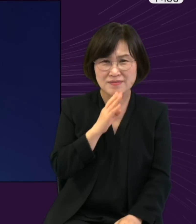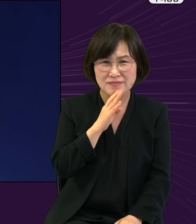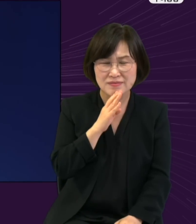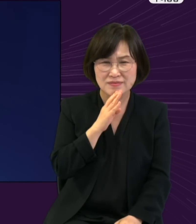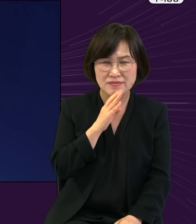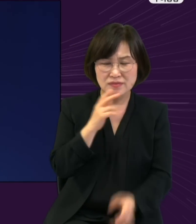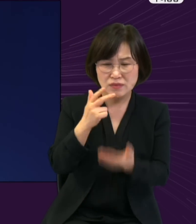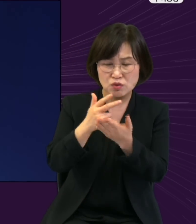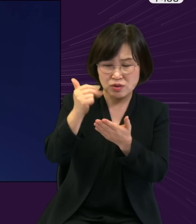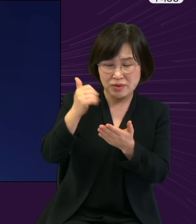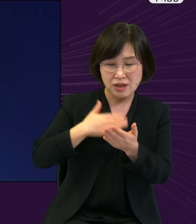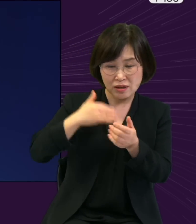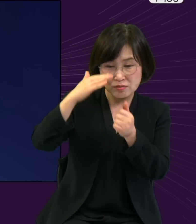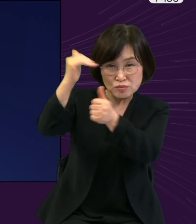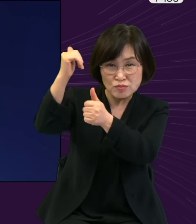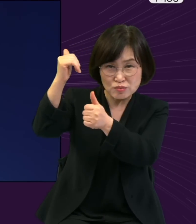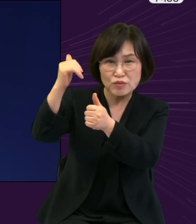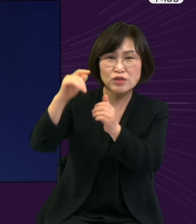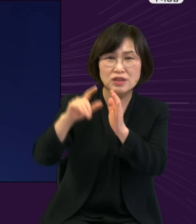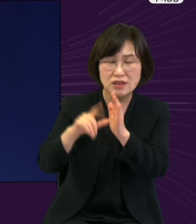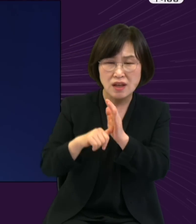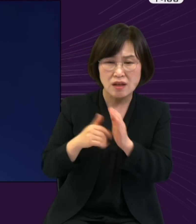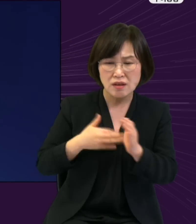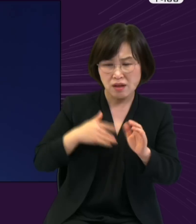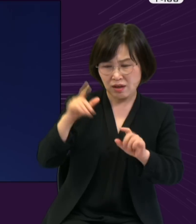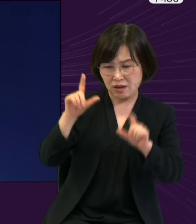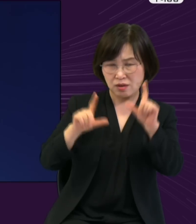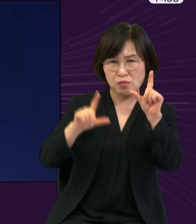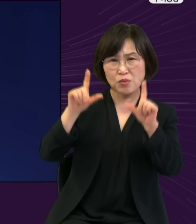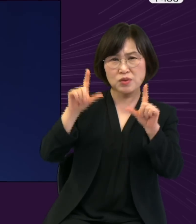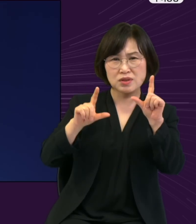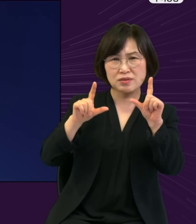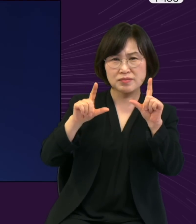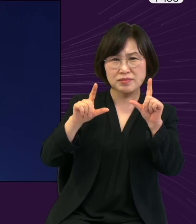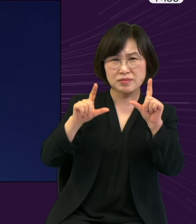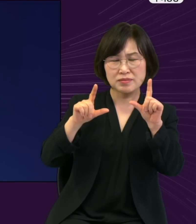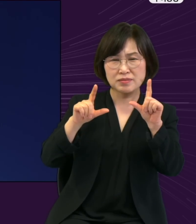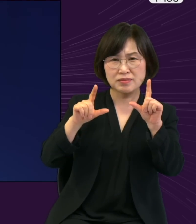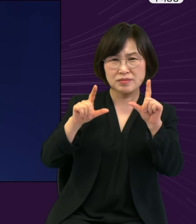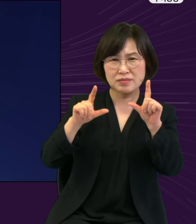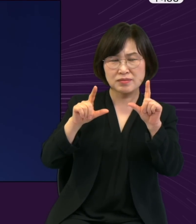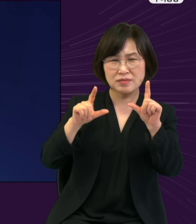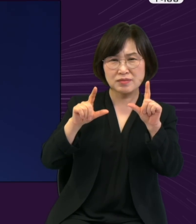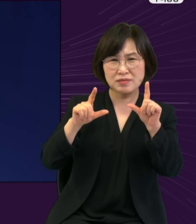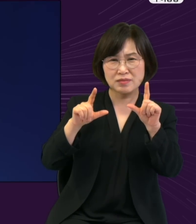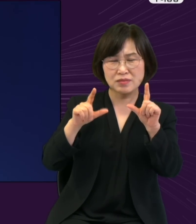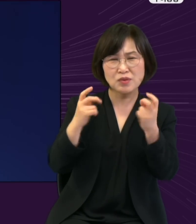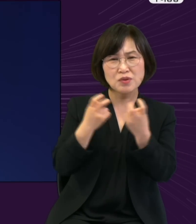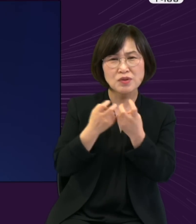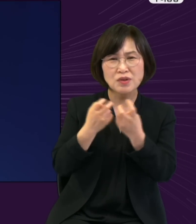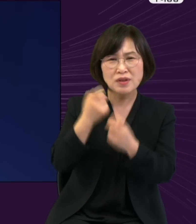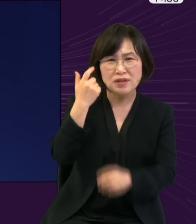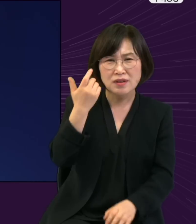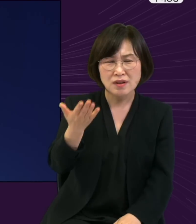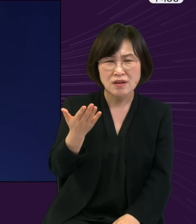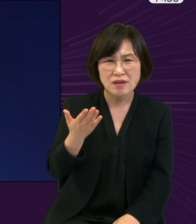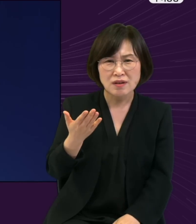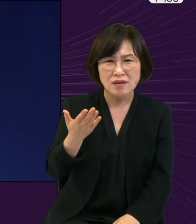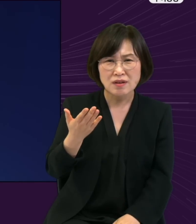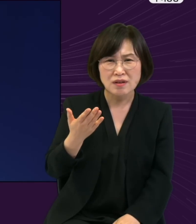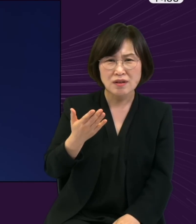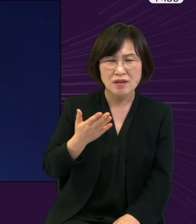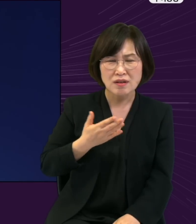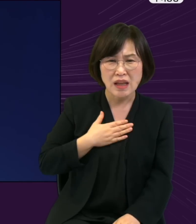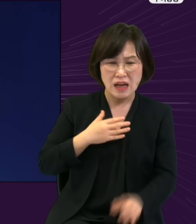주님이 나를 부르시는 그날에 나는 어떠한 모습으로 주님을 맞이할 것인가? 나는 어떤 모습으로 이 땅을